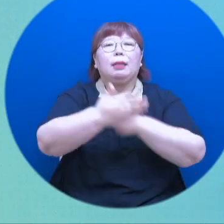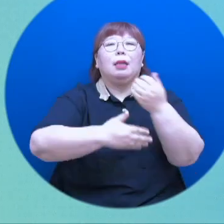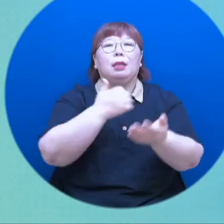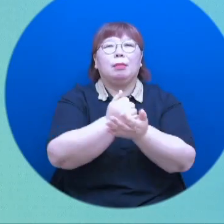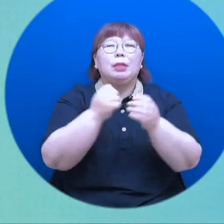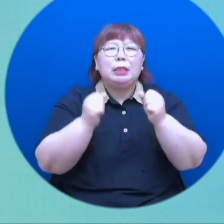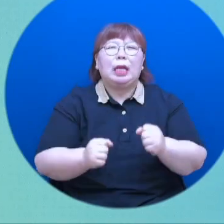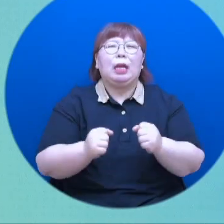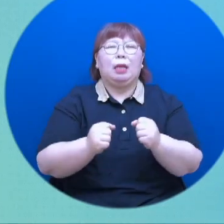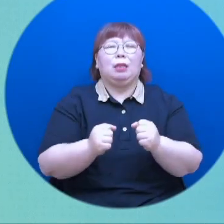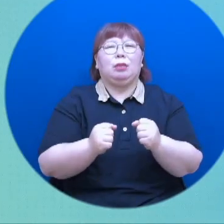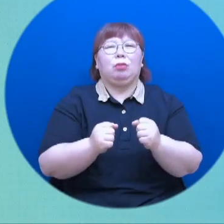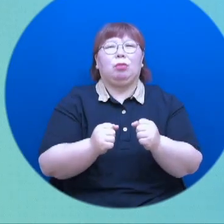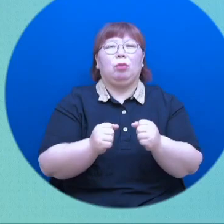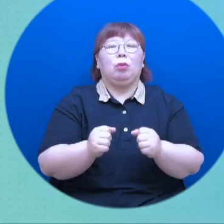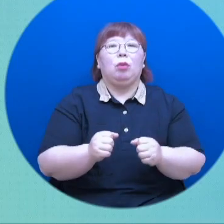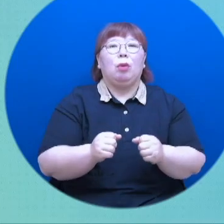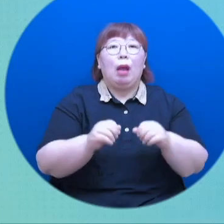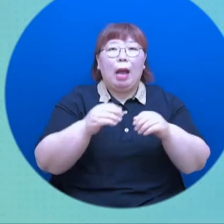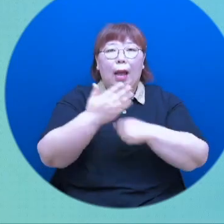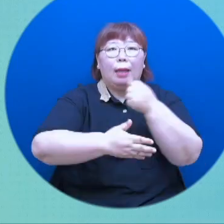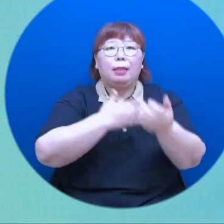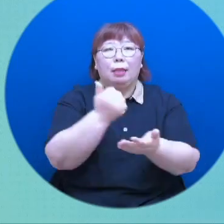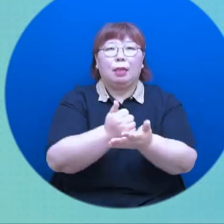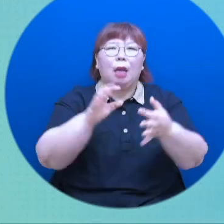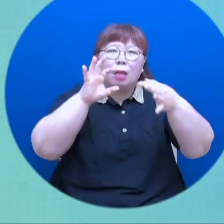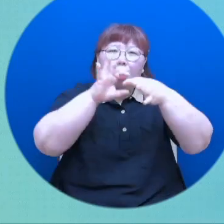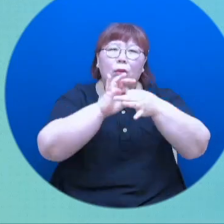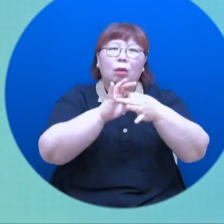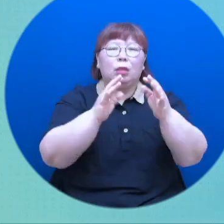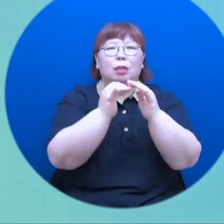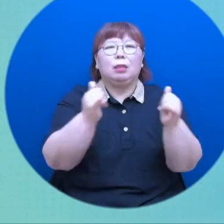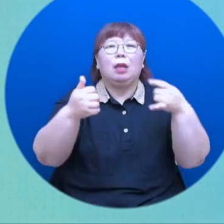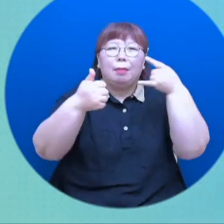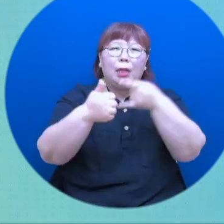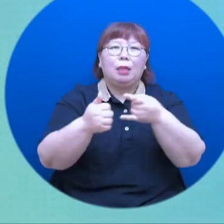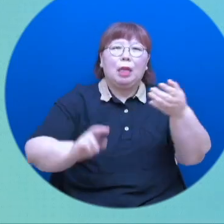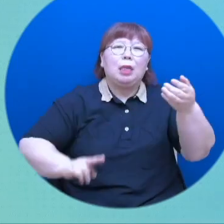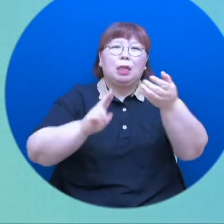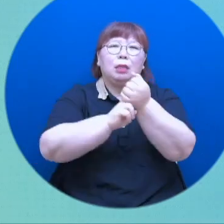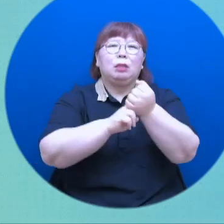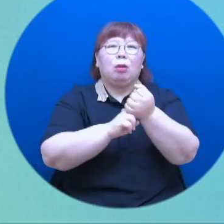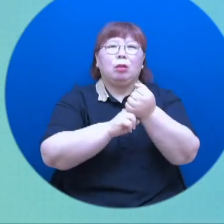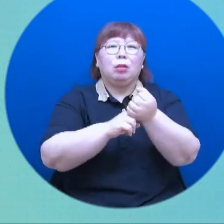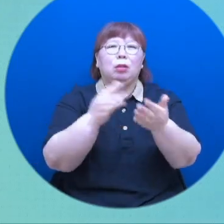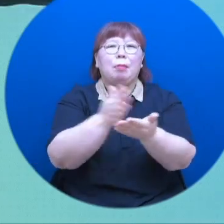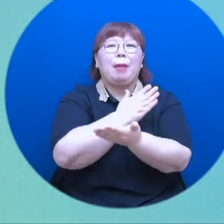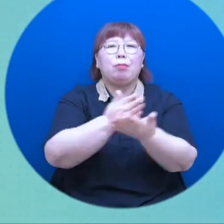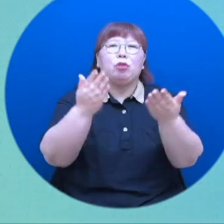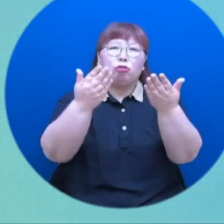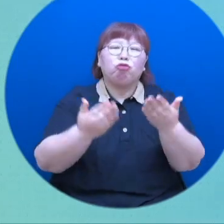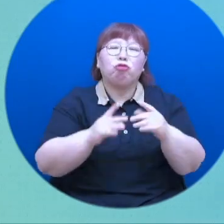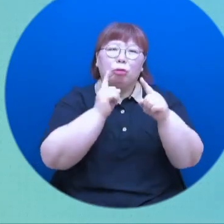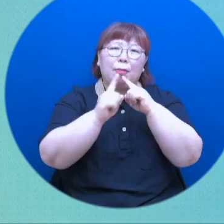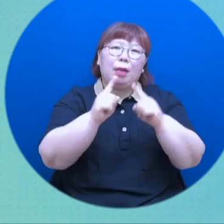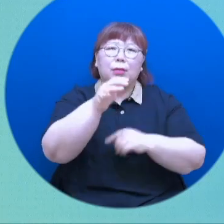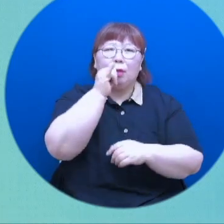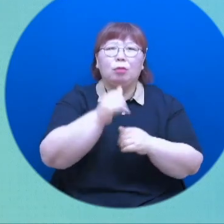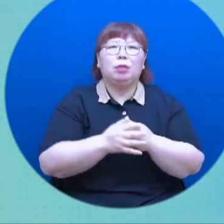살아계셔서 오늘도 하나님과 연결된 사람에게 기적을 베풀어 주시는 하나님인 걸 말씀하고